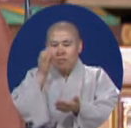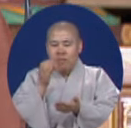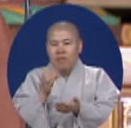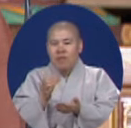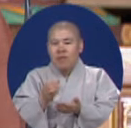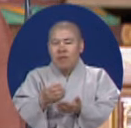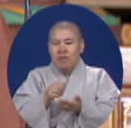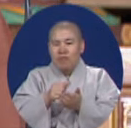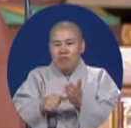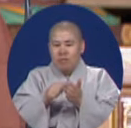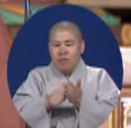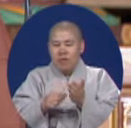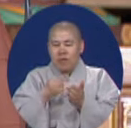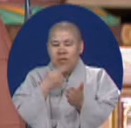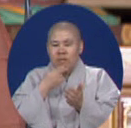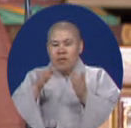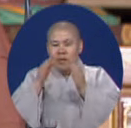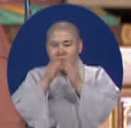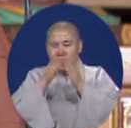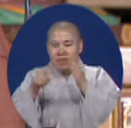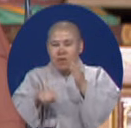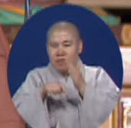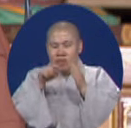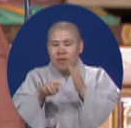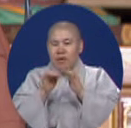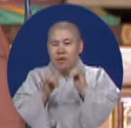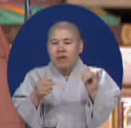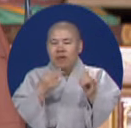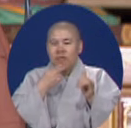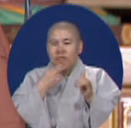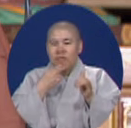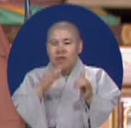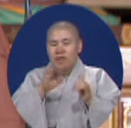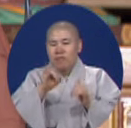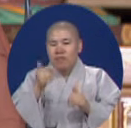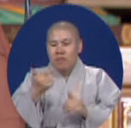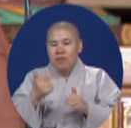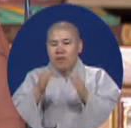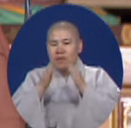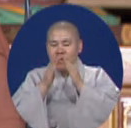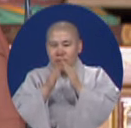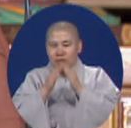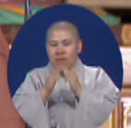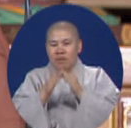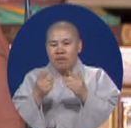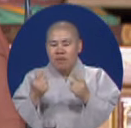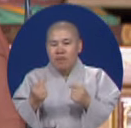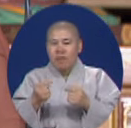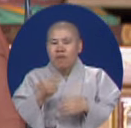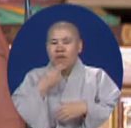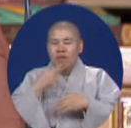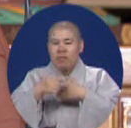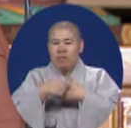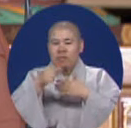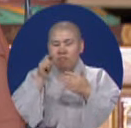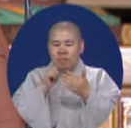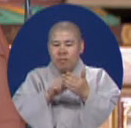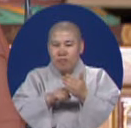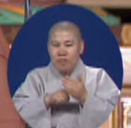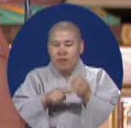없는 게 아니라 집 안에 사람이 없는 걸 빈집이라고 하듯이, 없는 마음이다, 무심이다